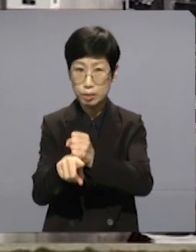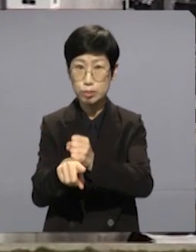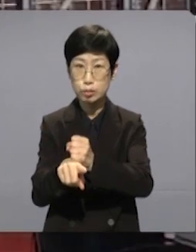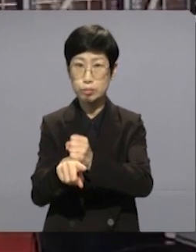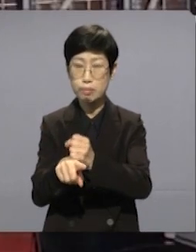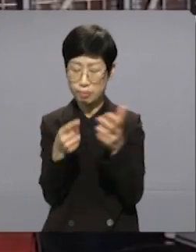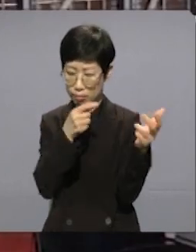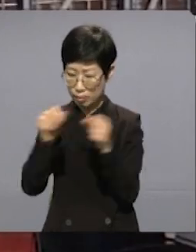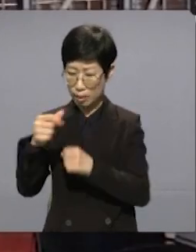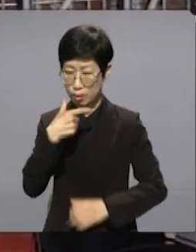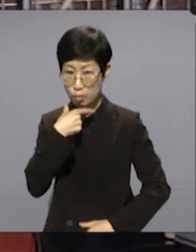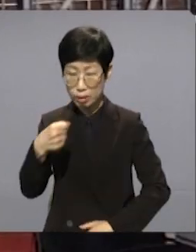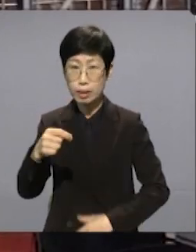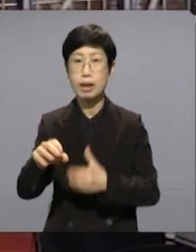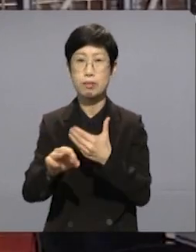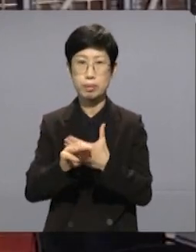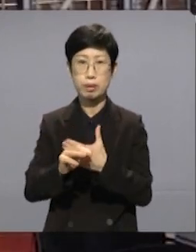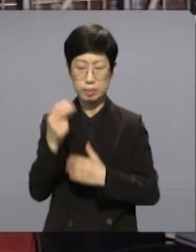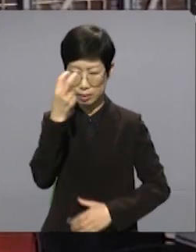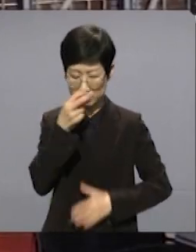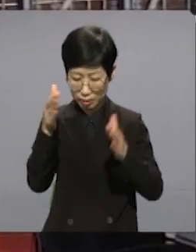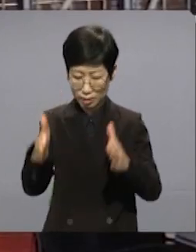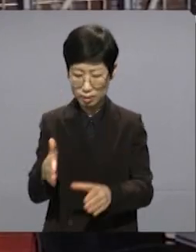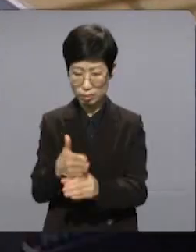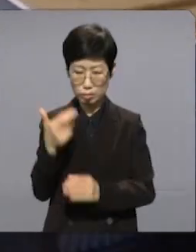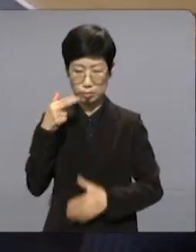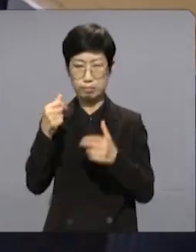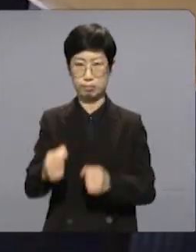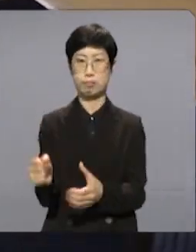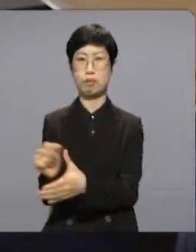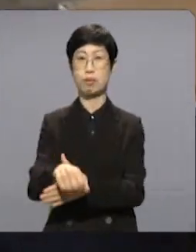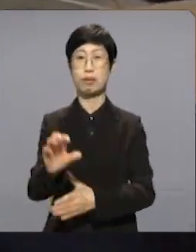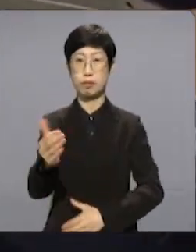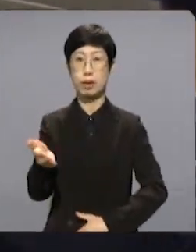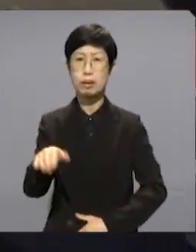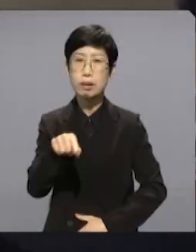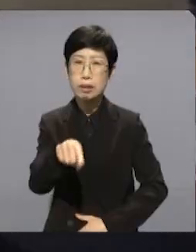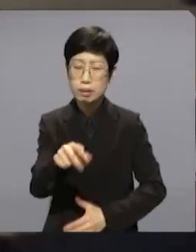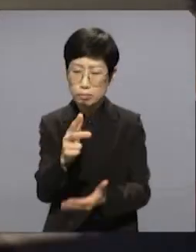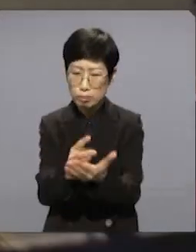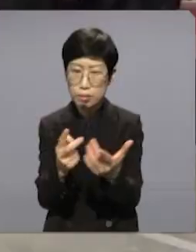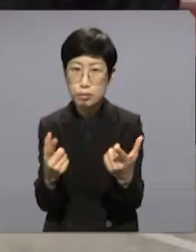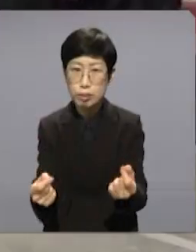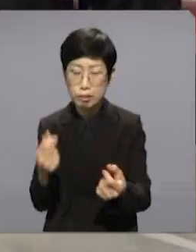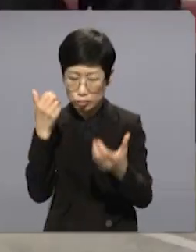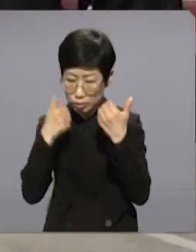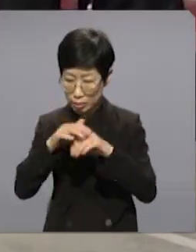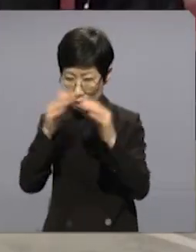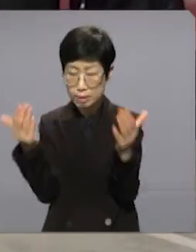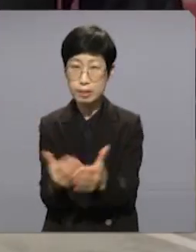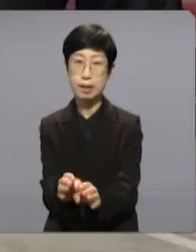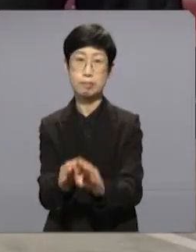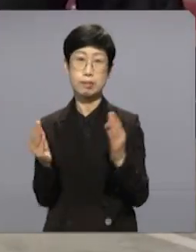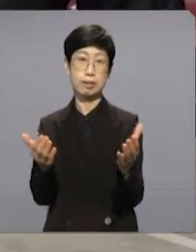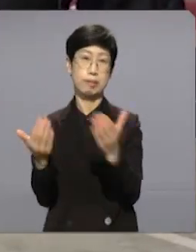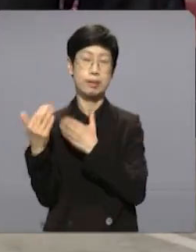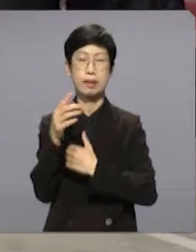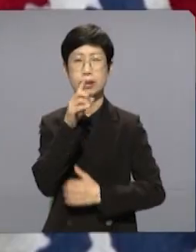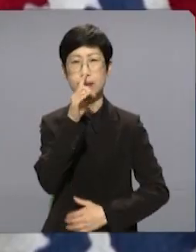심사 기간 중 미국 체류가 허용됩니다. 하지만 타이틀 8 역시도 아무에게나 국경 문을 열어주는 것은